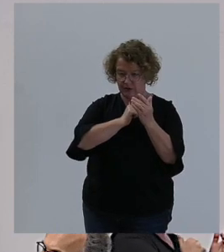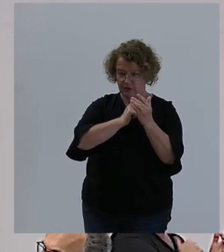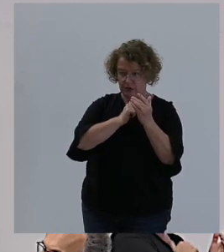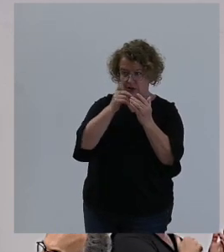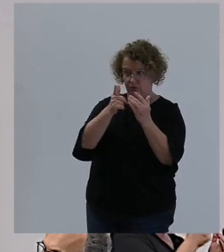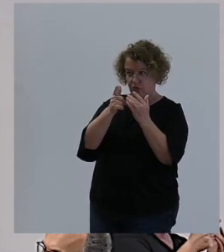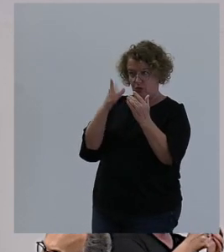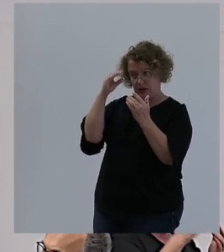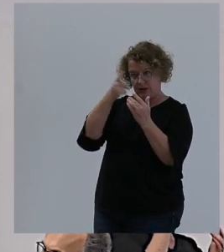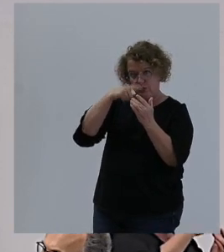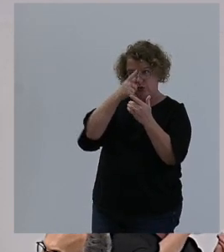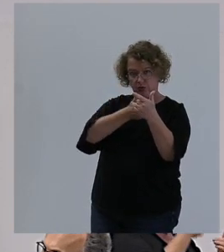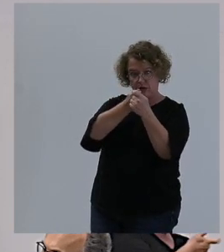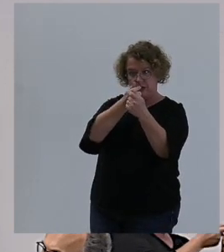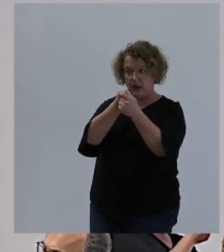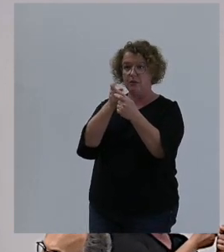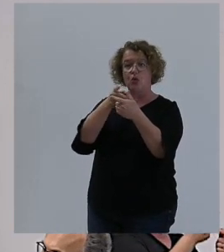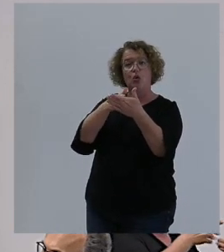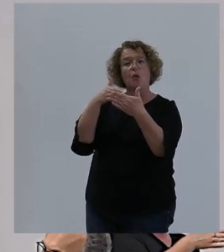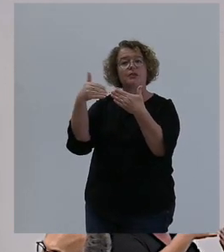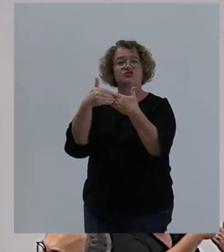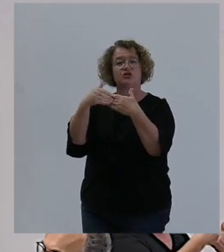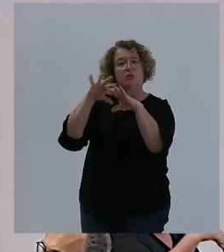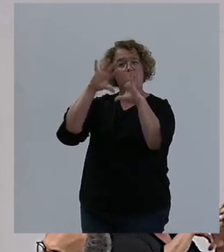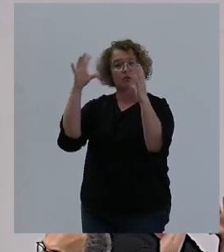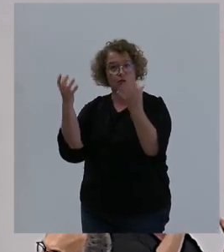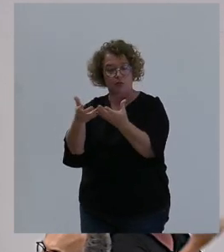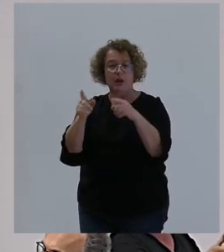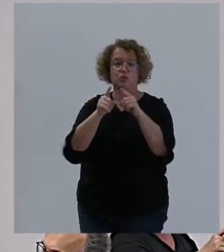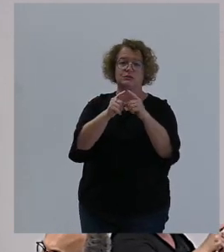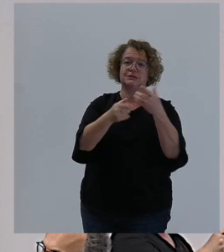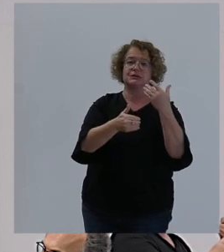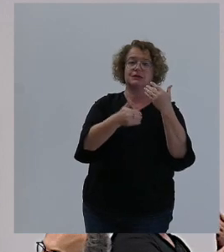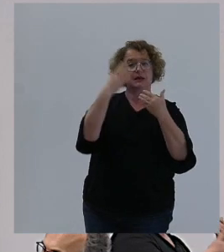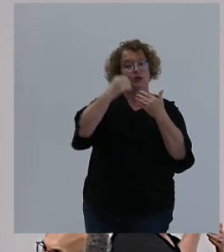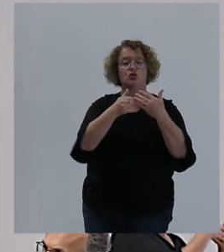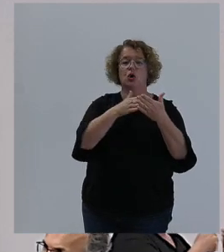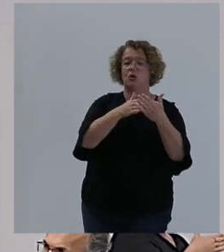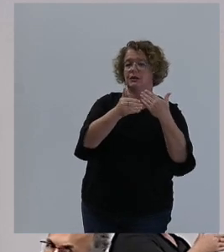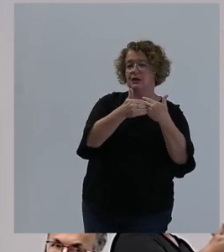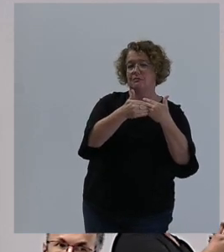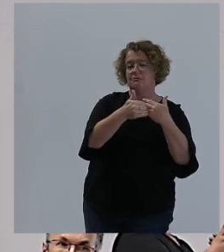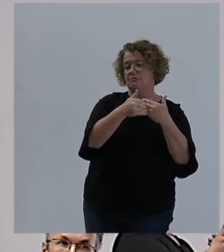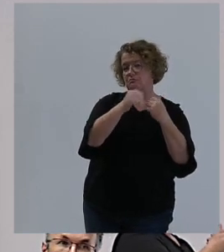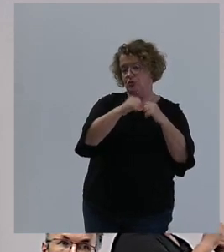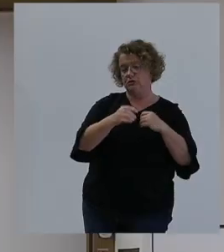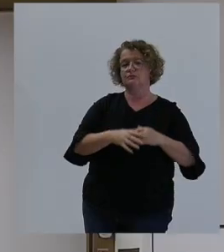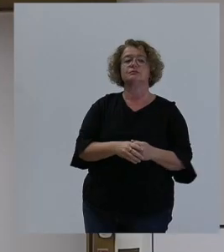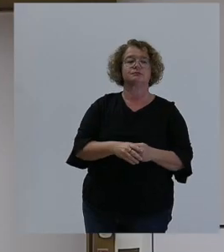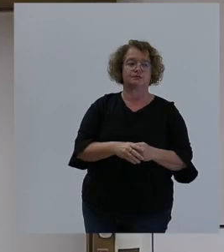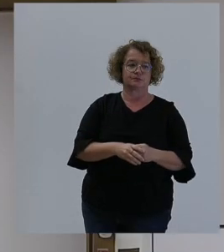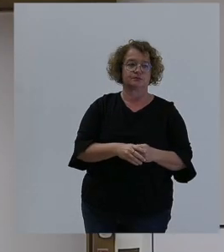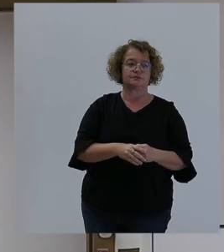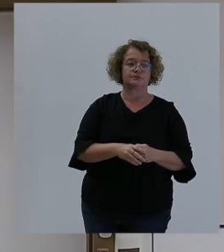étudiants, c'est bien pour les étudiants empêchés de façon globale, et pour les étudiants handicapés, bien évidemment, en situation de handicap, pardon.